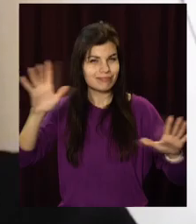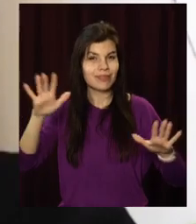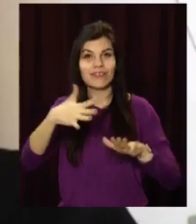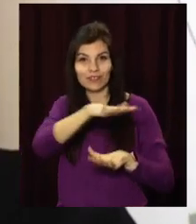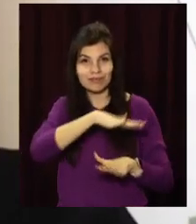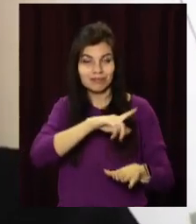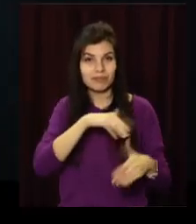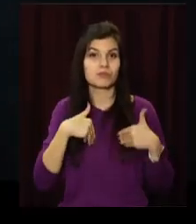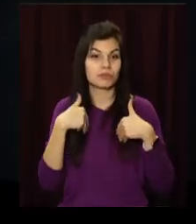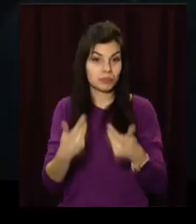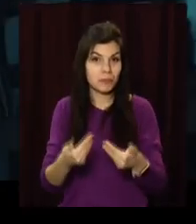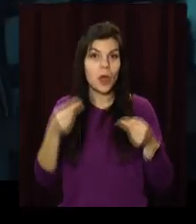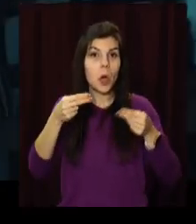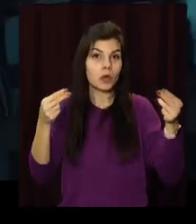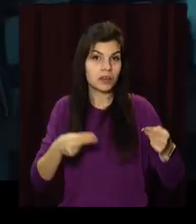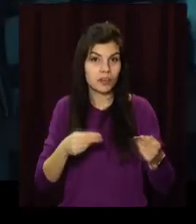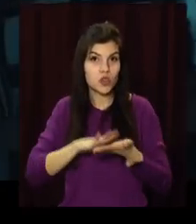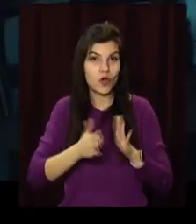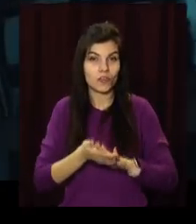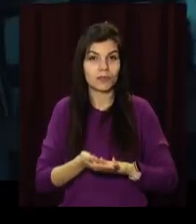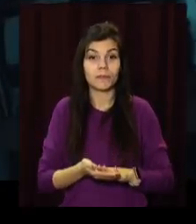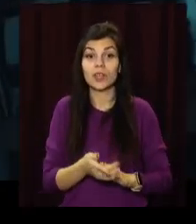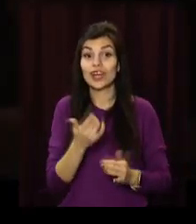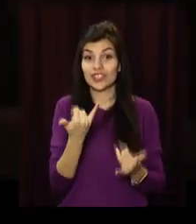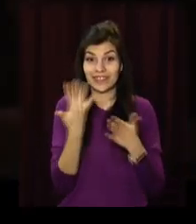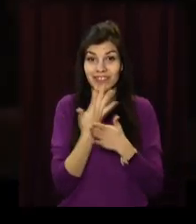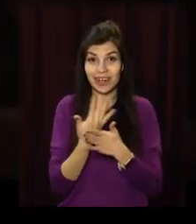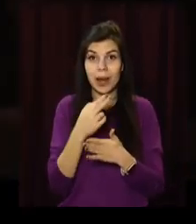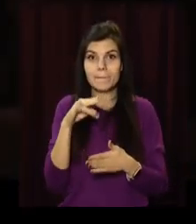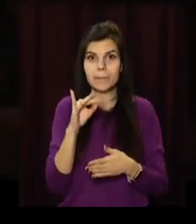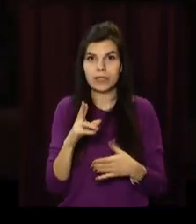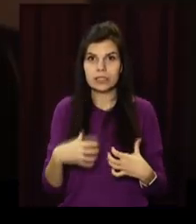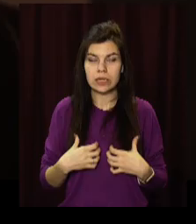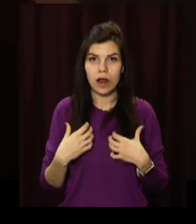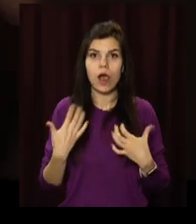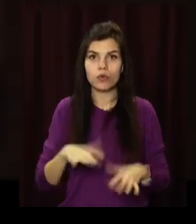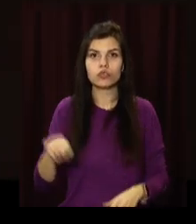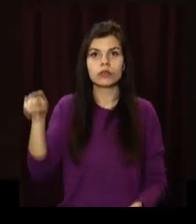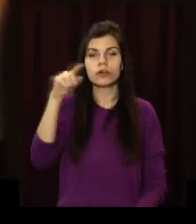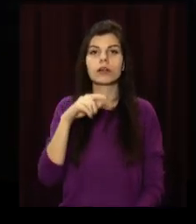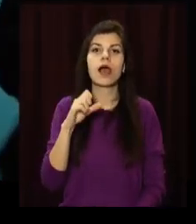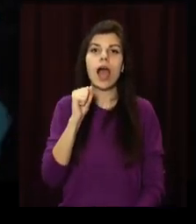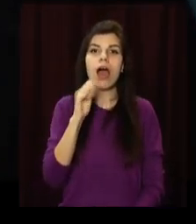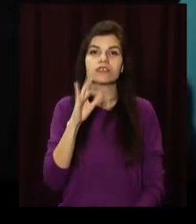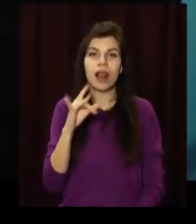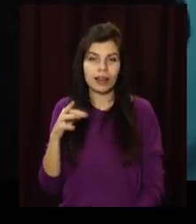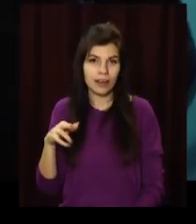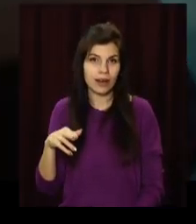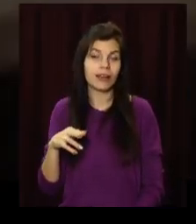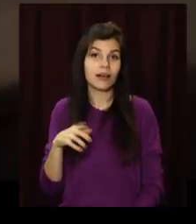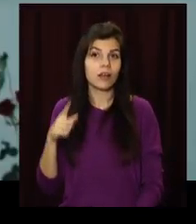для голливудских компаний. И вот так вот мы получили около 5 предложений от голливудских компаний.